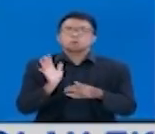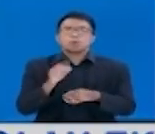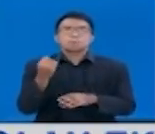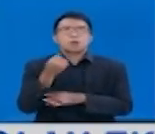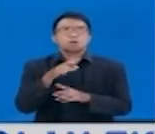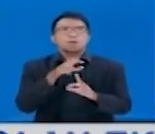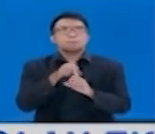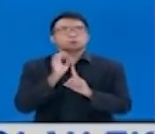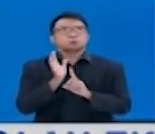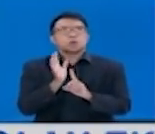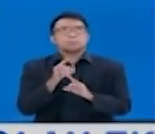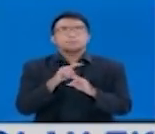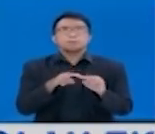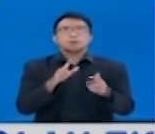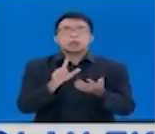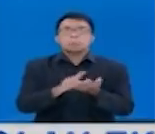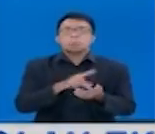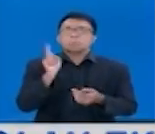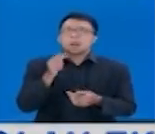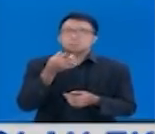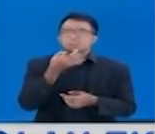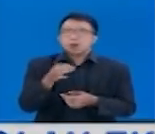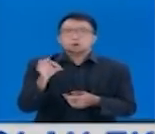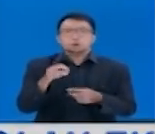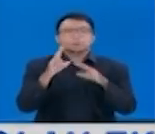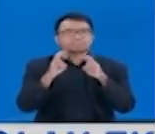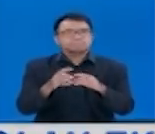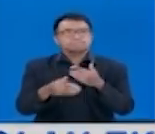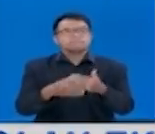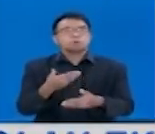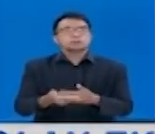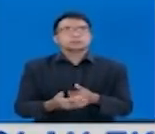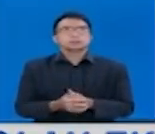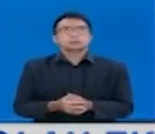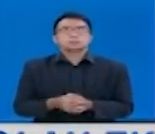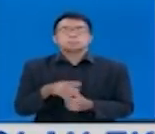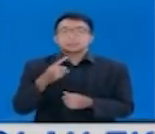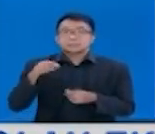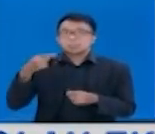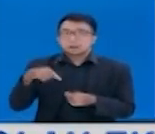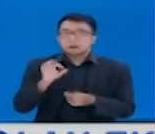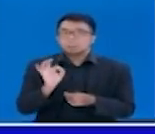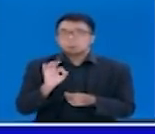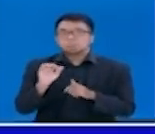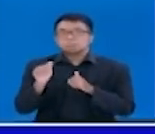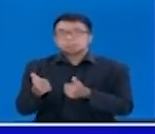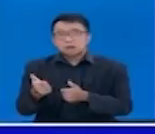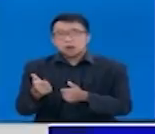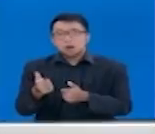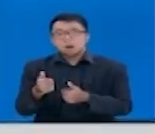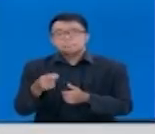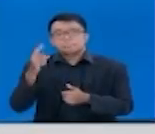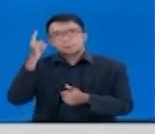yang terbaru kita masih mendalami, Mbak. Oke, jadi hingga saat ini belum bisa mengerucut ke terduga pelaku ya, Pak?